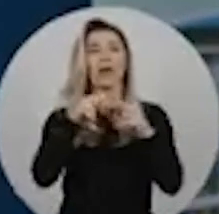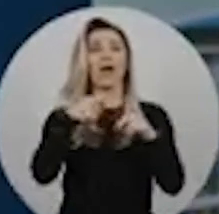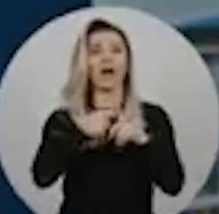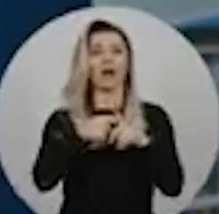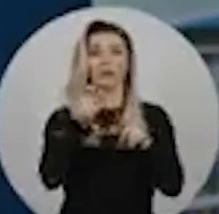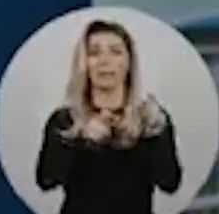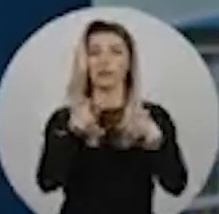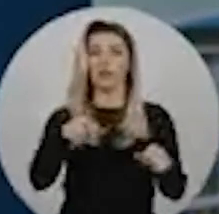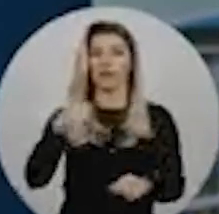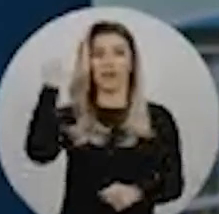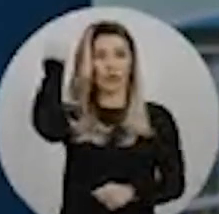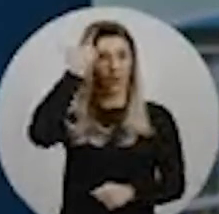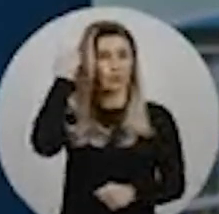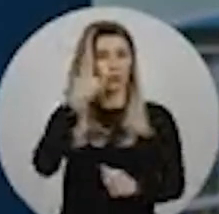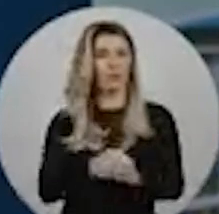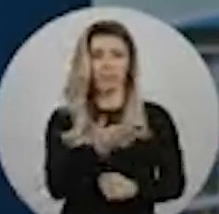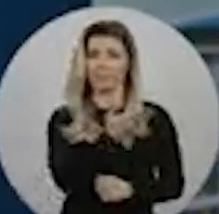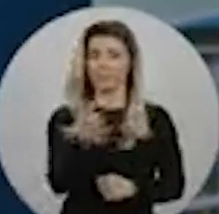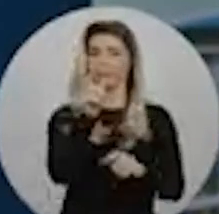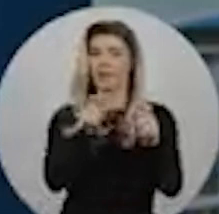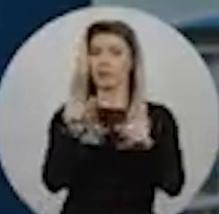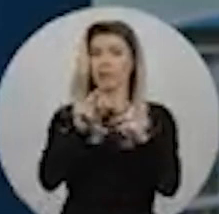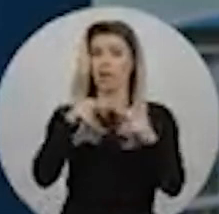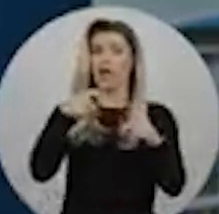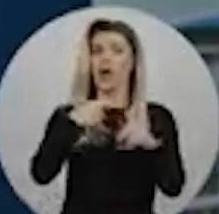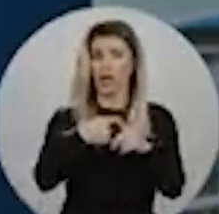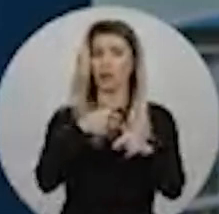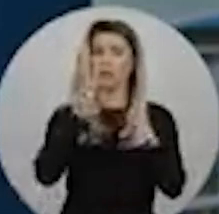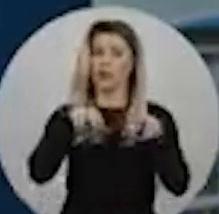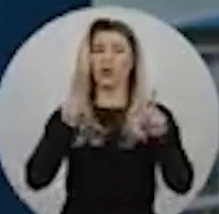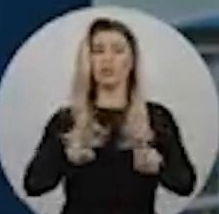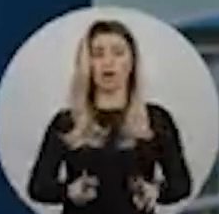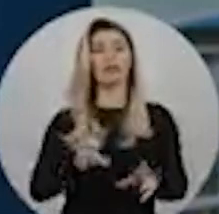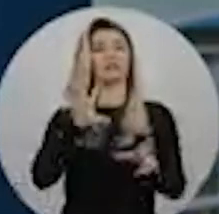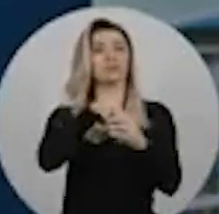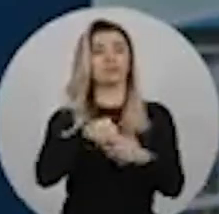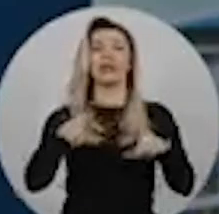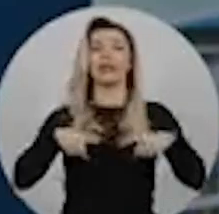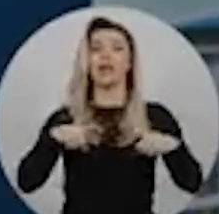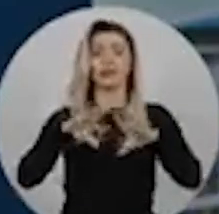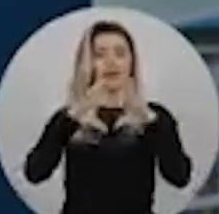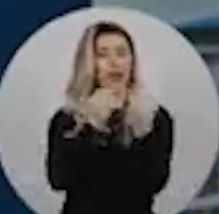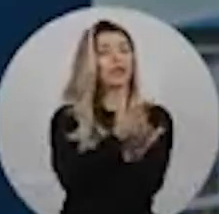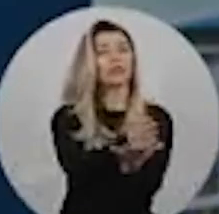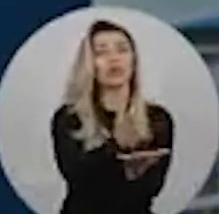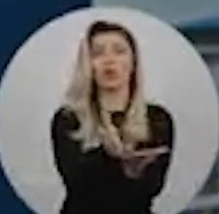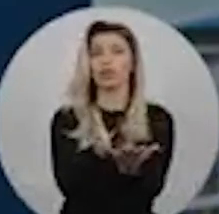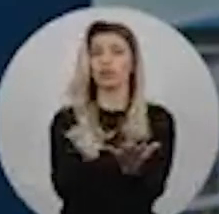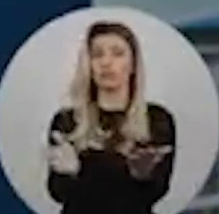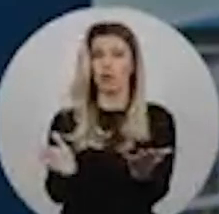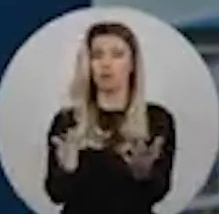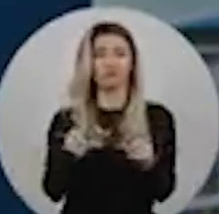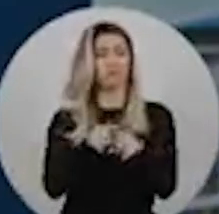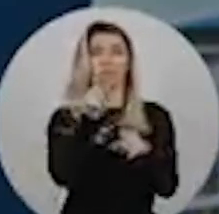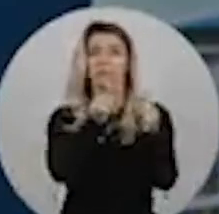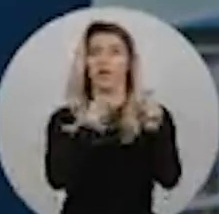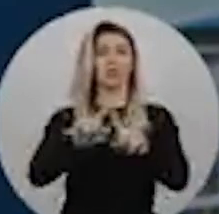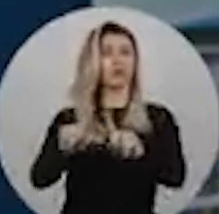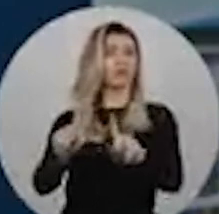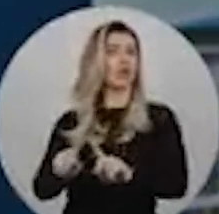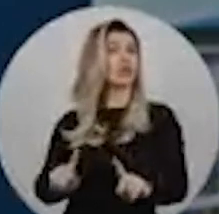with disabilities in Kosovo. Persons with disabilities have the right to take part in all areas of life, just